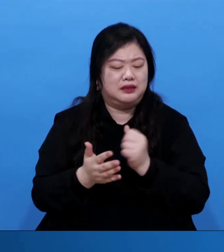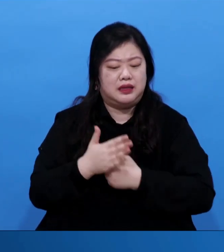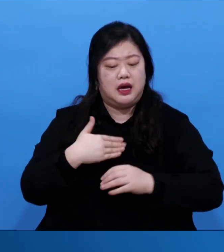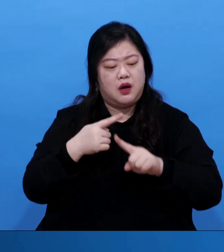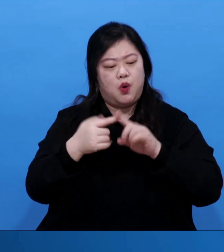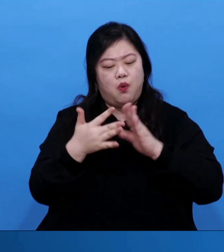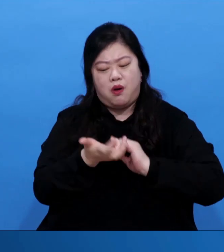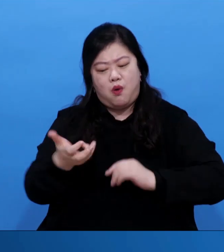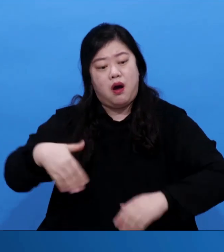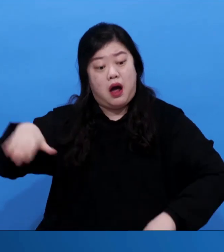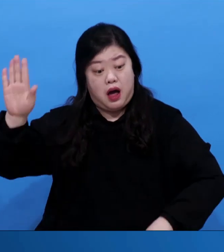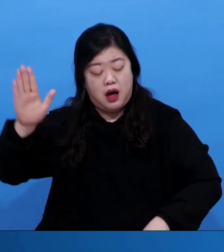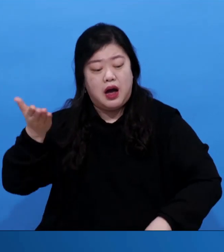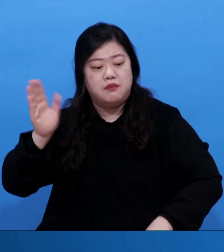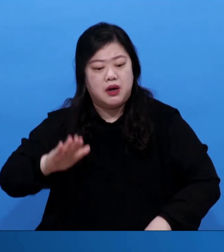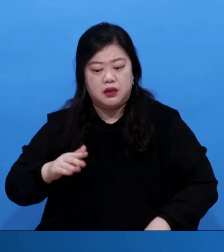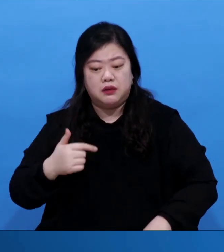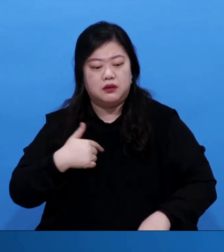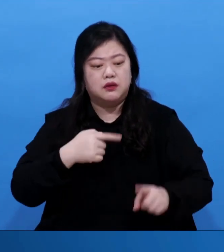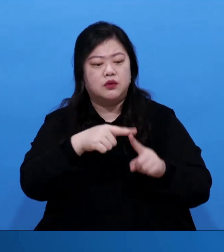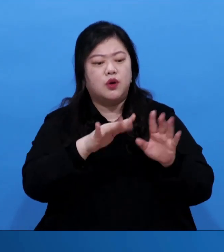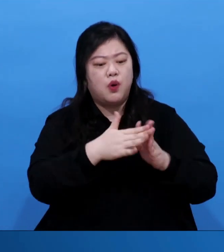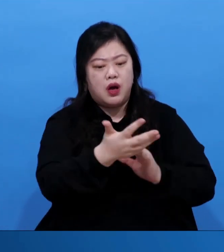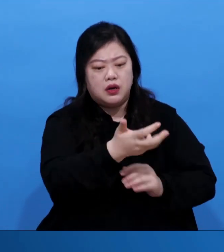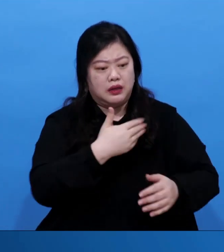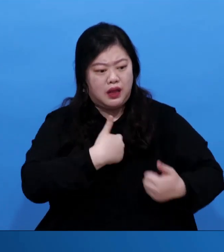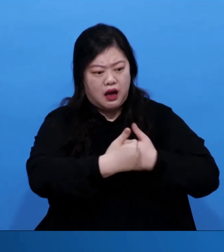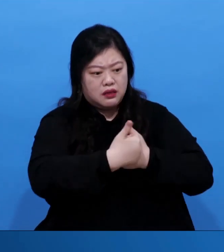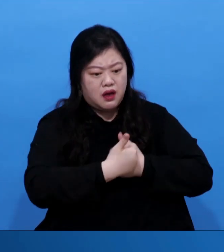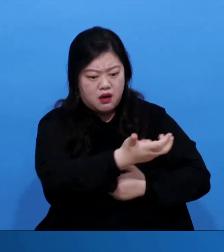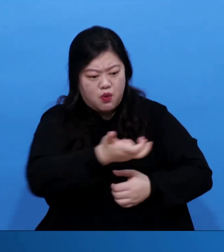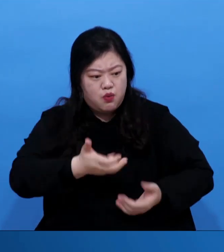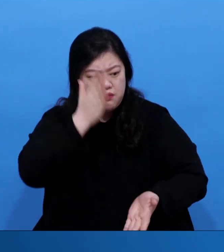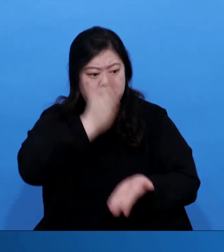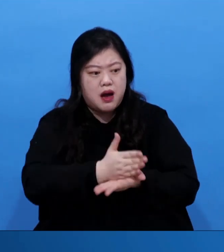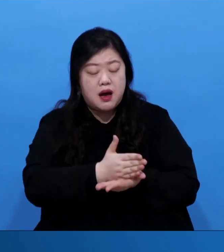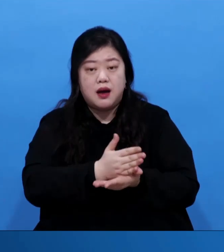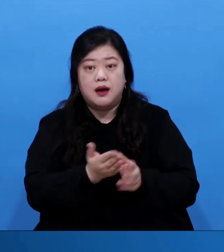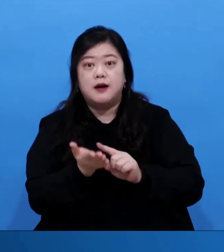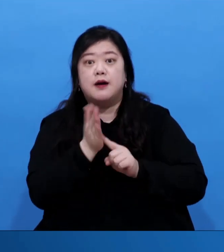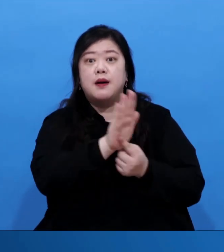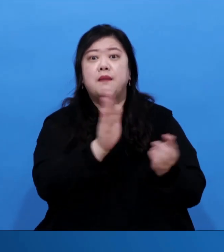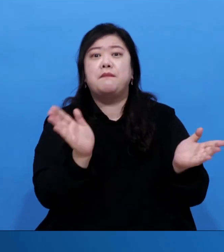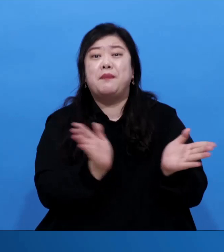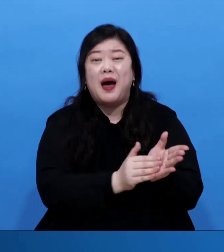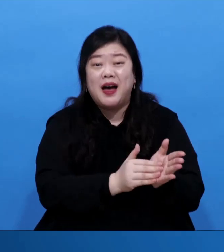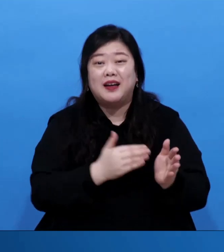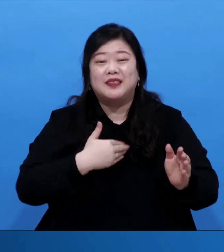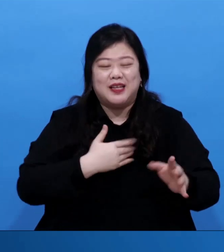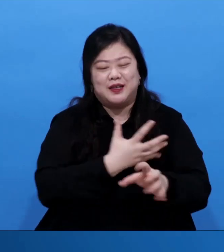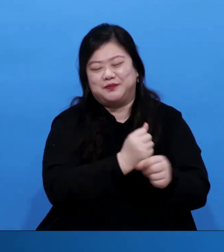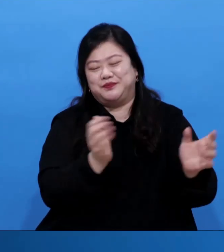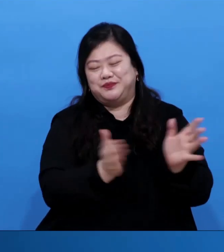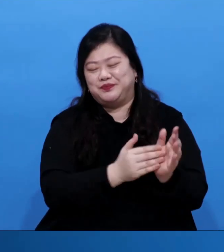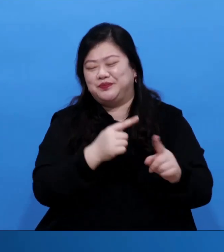evangelize to those disciples. 한 명도 오면 안 돼. I said I don't want a single one of you to follow me. 그런데 한 명 왔어요. But one did